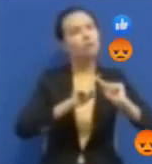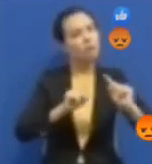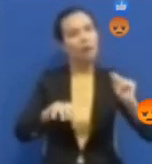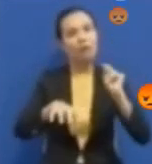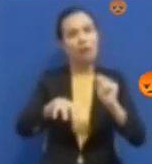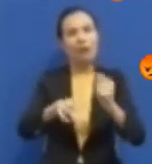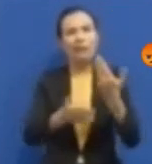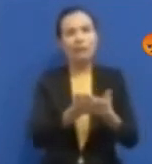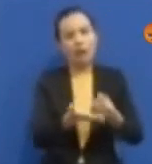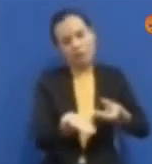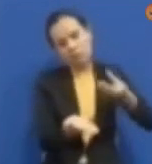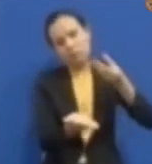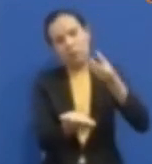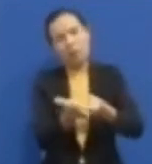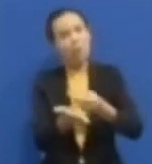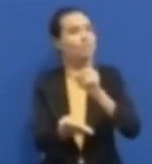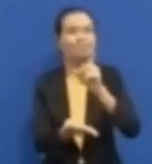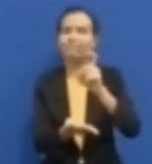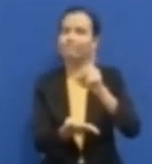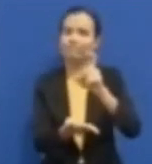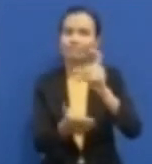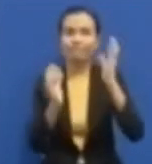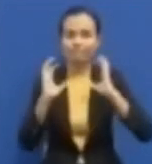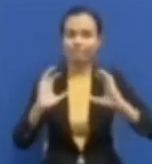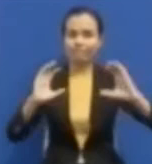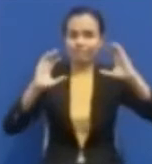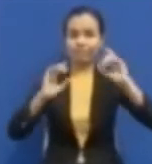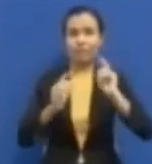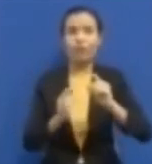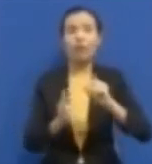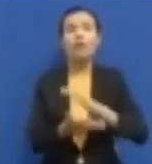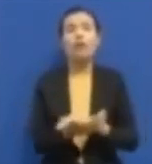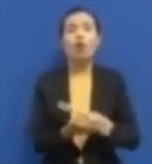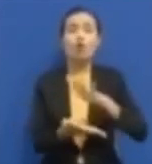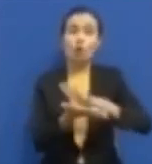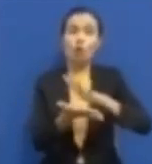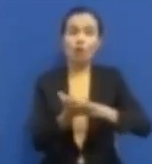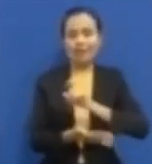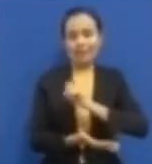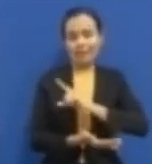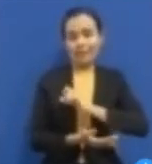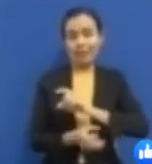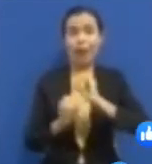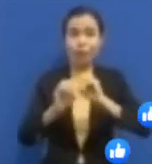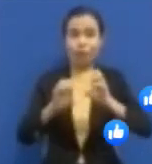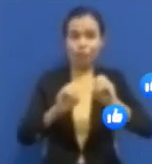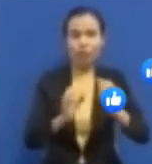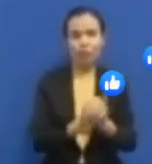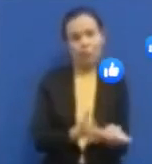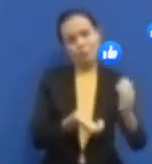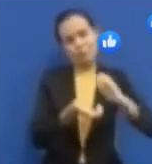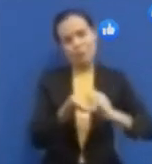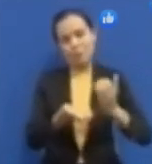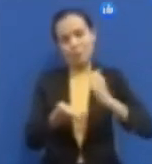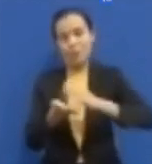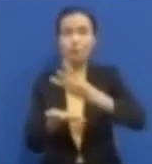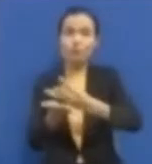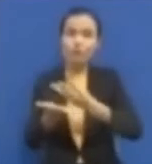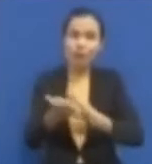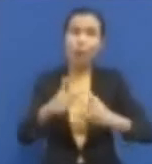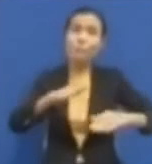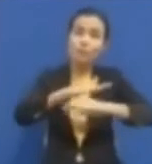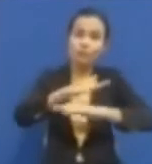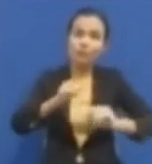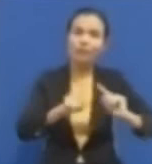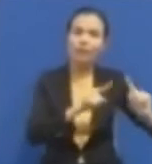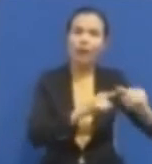งบประมาณจากทางราชการได้เช่นการปฏิรูปโรงเรียนสอนศาสนา ที่จะบูรณาการกับวิชาสามัญเพื่อให้เราน